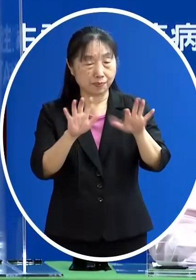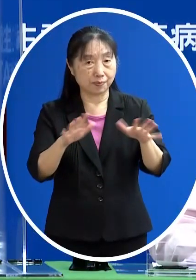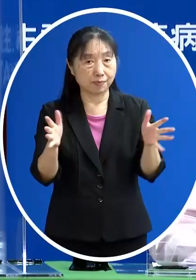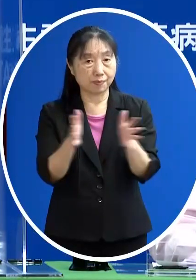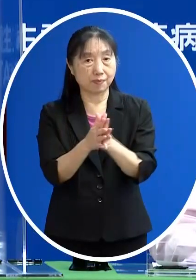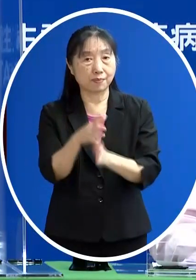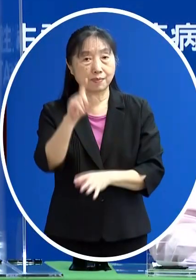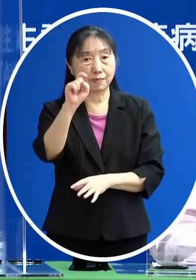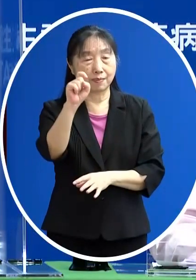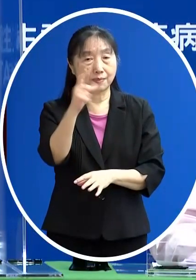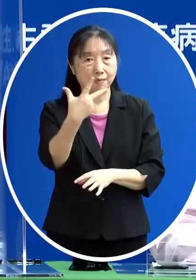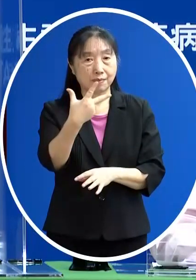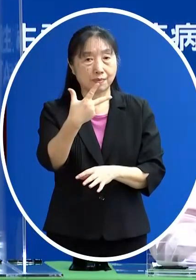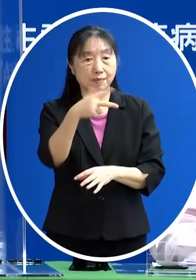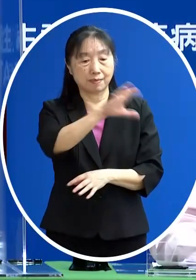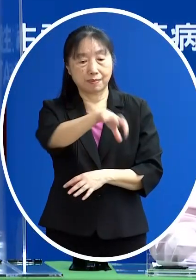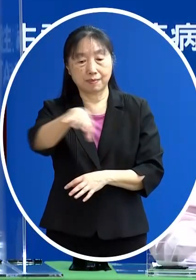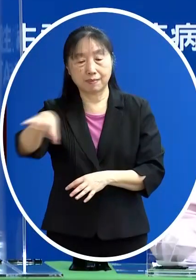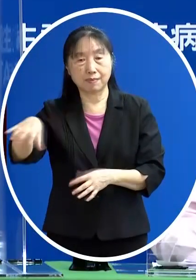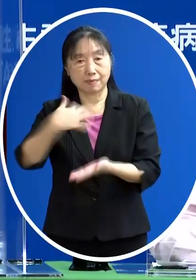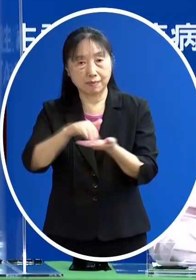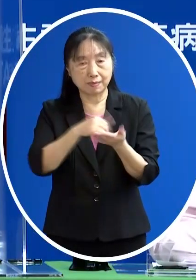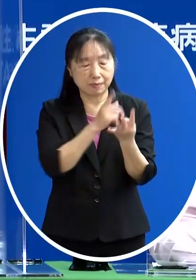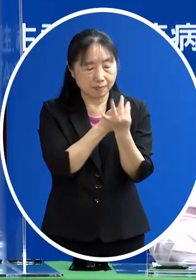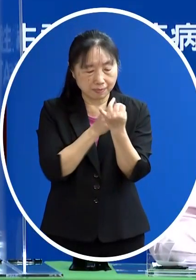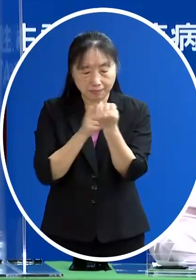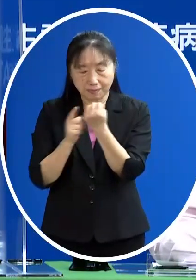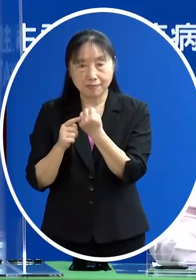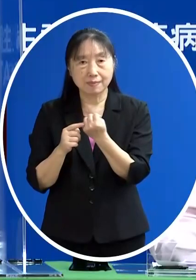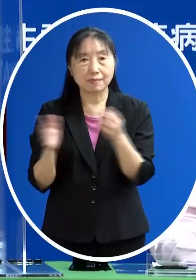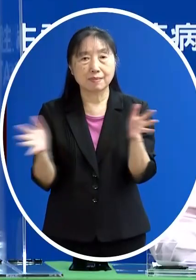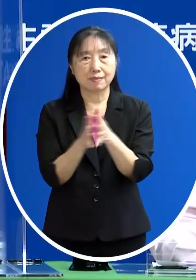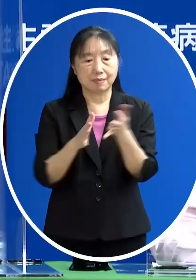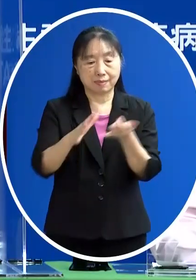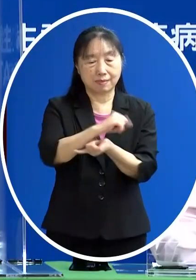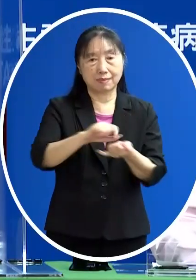有17个县市，1 2 3 4 5 6 7 对，17个县市。